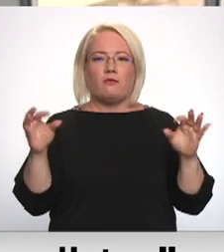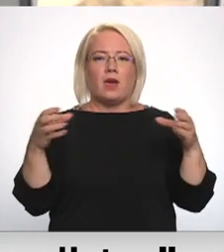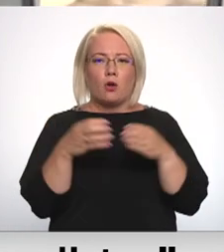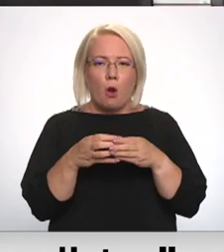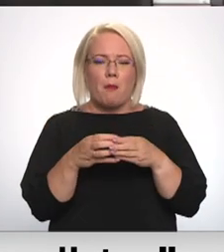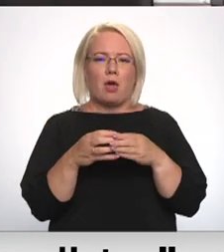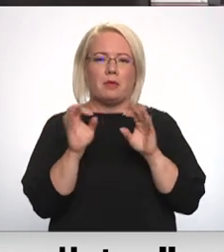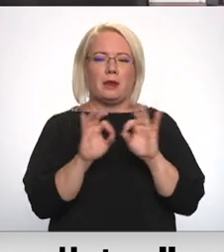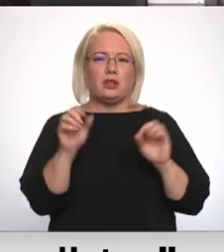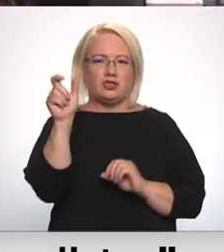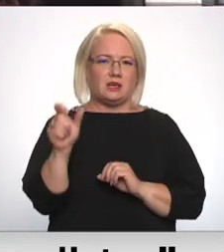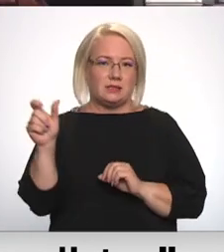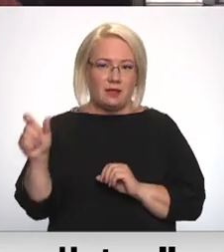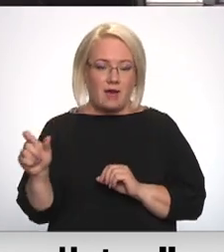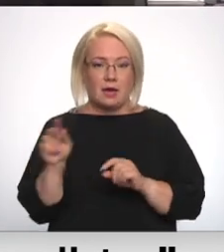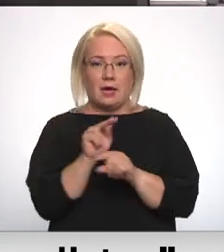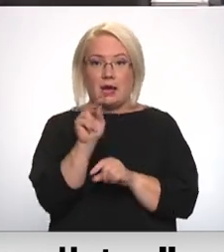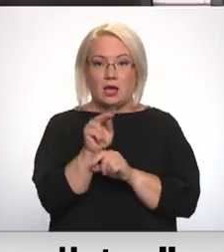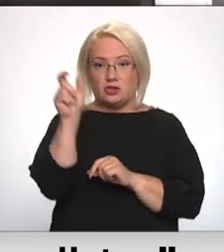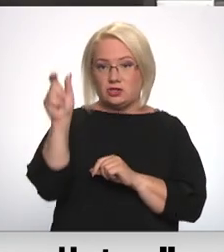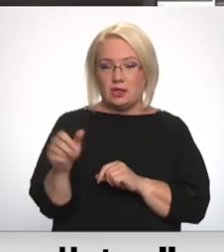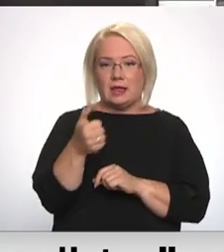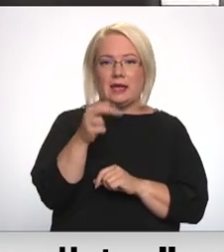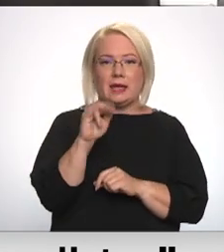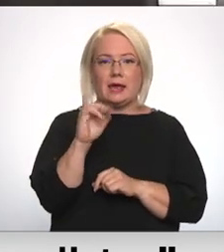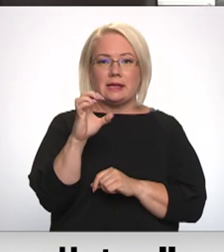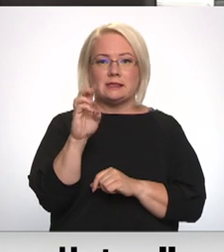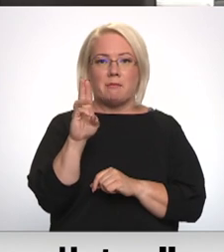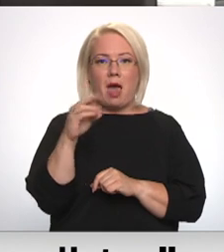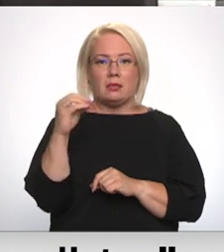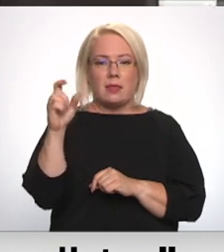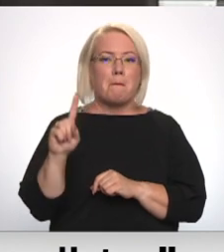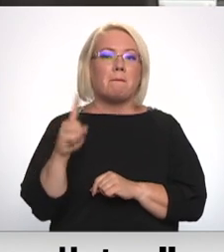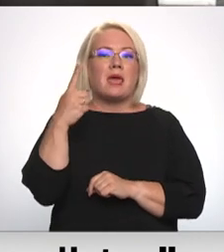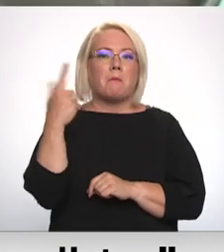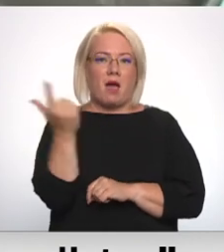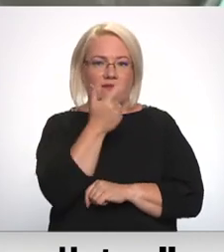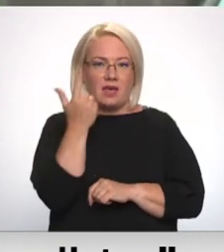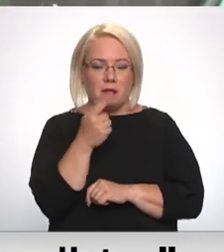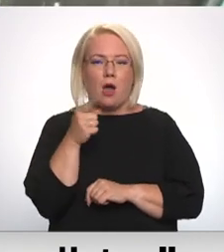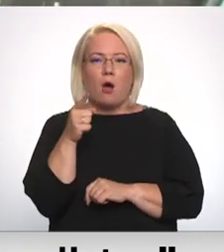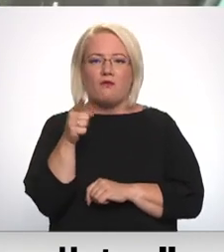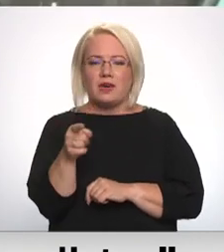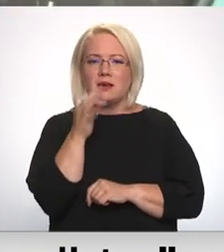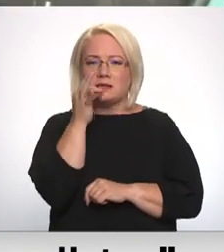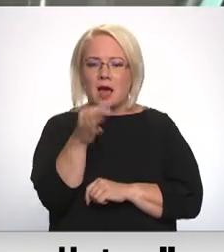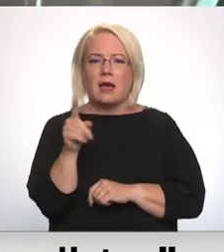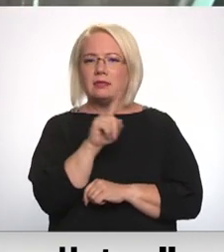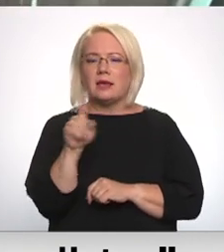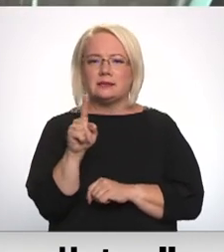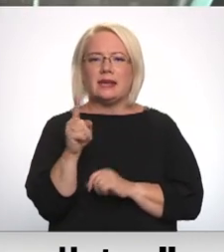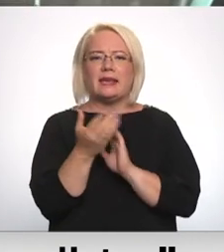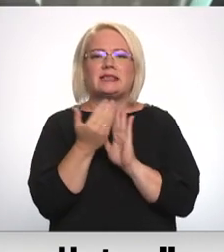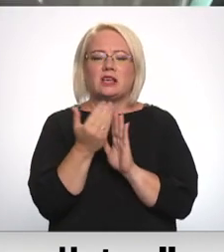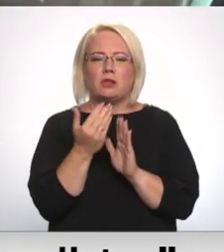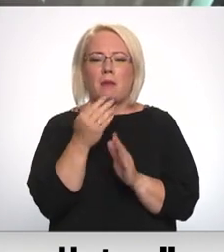kas palīdz. Režisorei Elizabetei Gricmanai šī ir pirmā pilnmetrāžas filma, un viņa neslēp, ka tas ir izaicinājums pierādīt savu